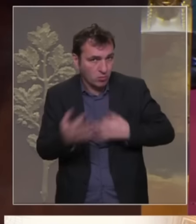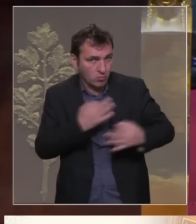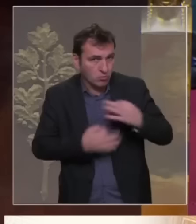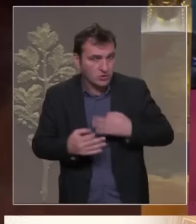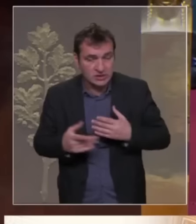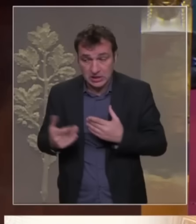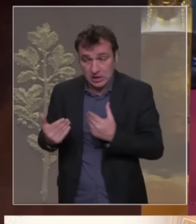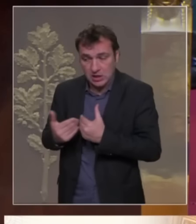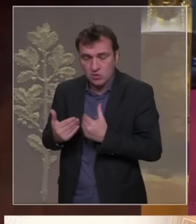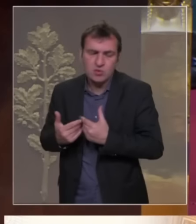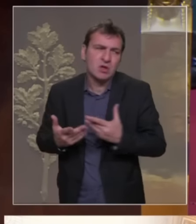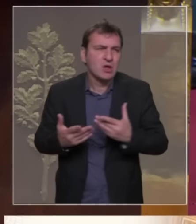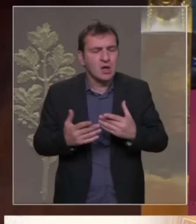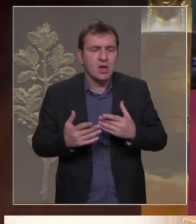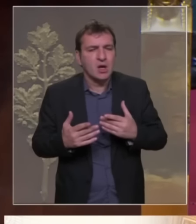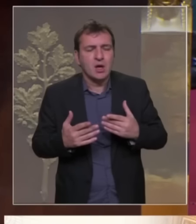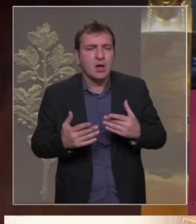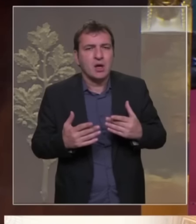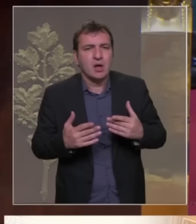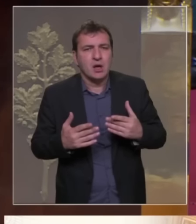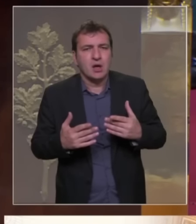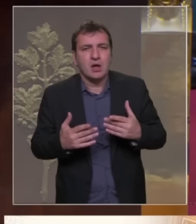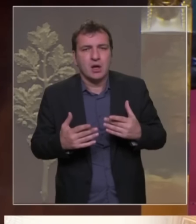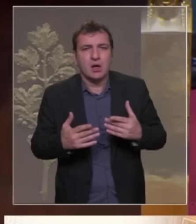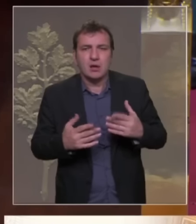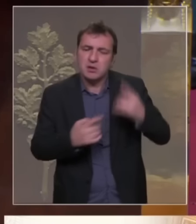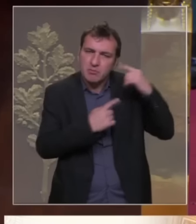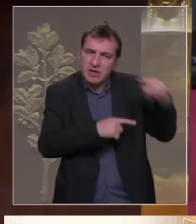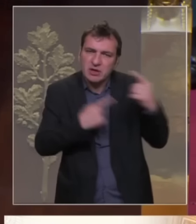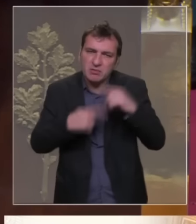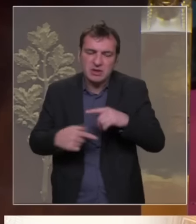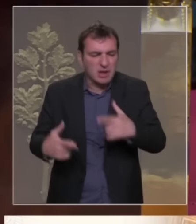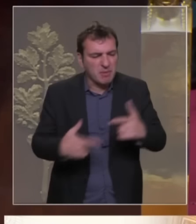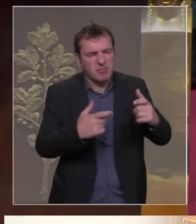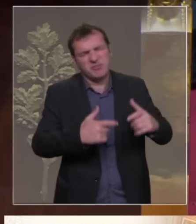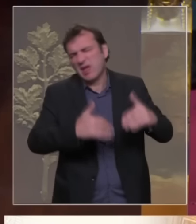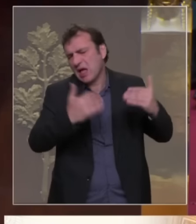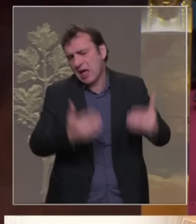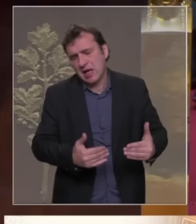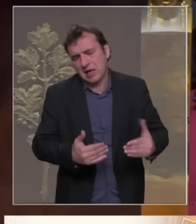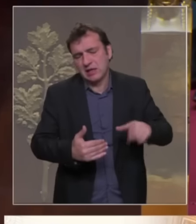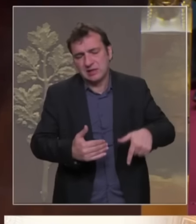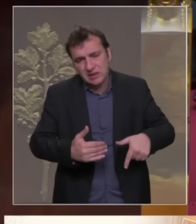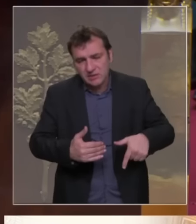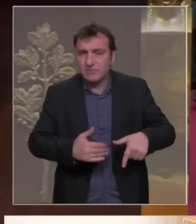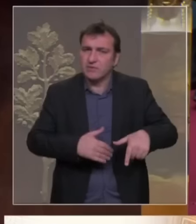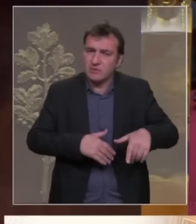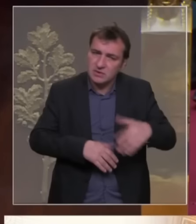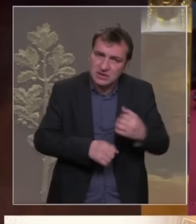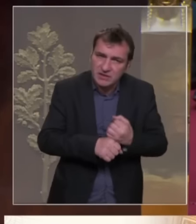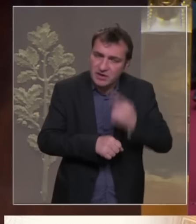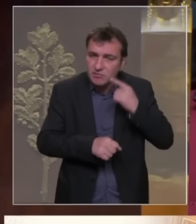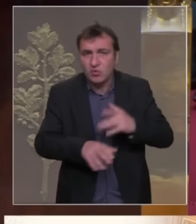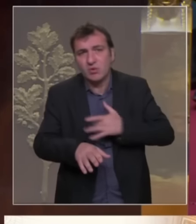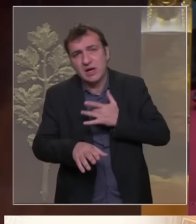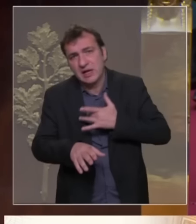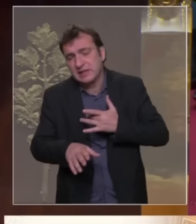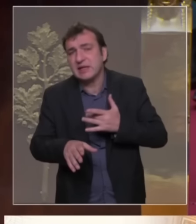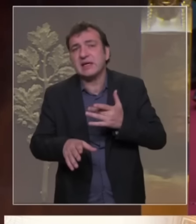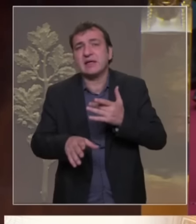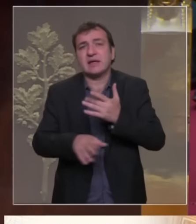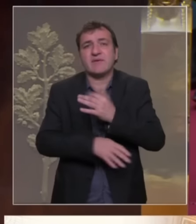demandent de dépasser nos divisions, de dépasser nos querelles, d'agir pour l'intérêt supérieur du pays. Et moi,